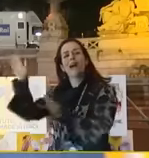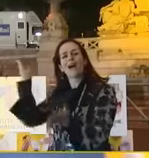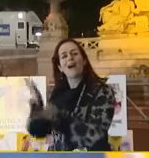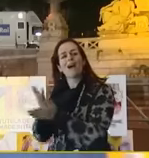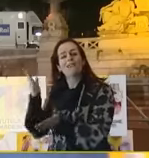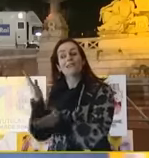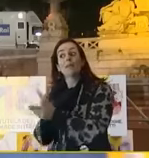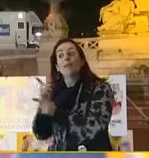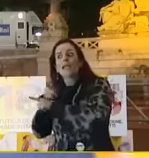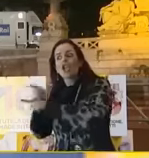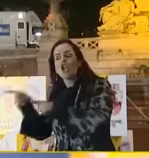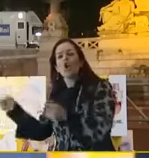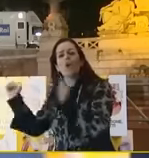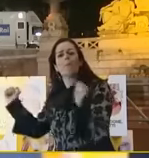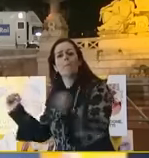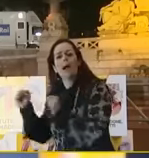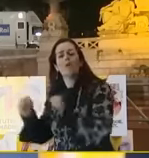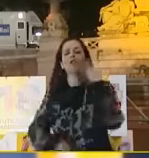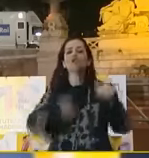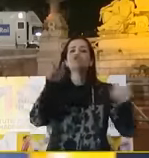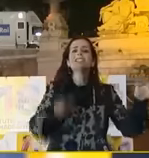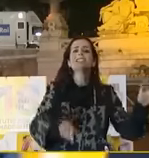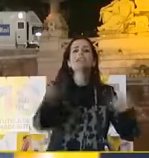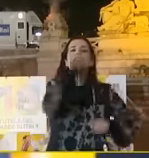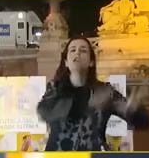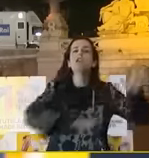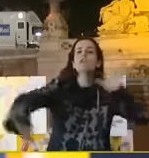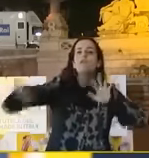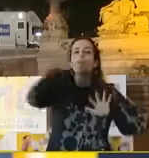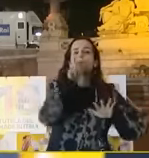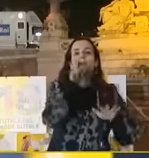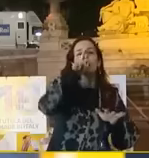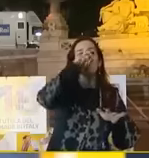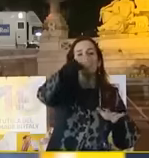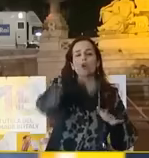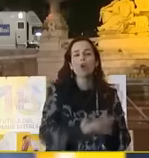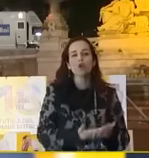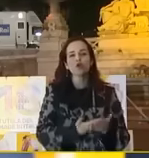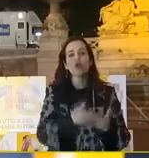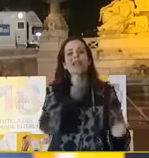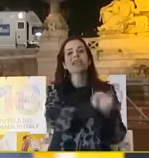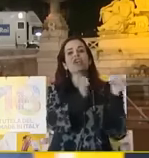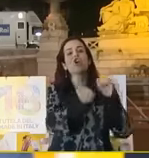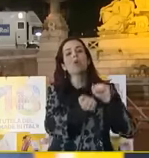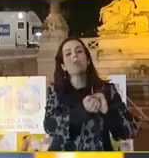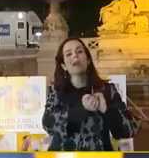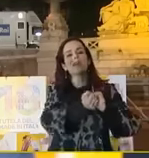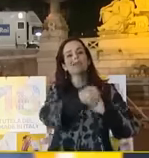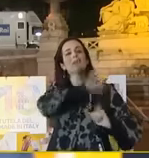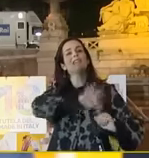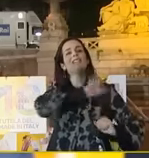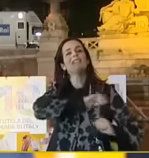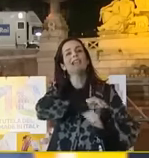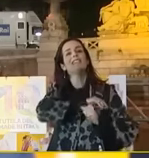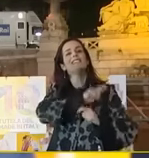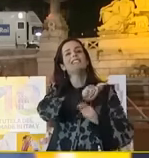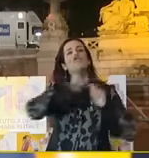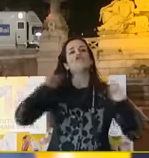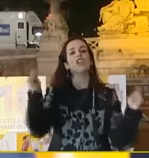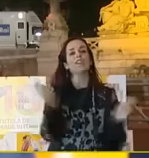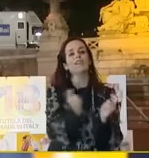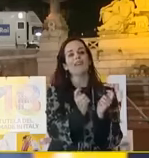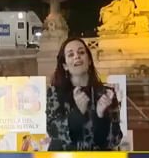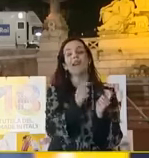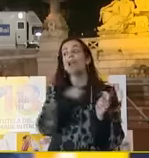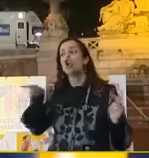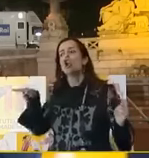che si informa, che si candida anche, che prende in mano la propria vita, che combatte per l'interesse generale, il benessere collettivo, gli fa molta